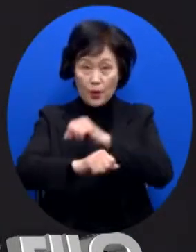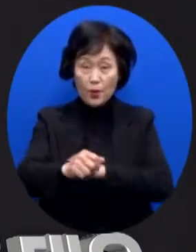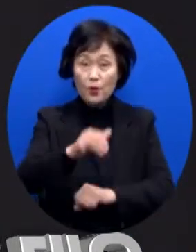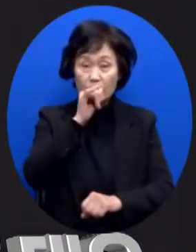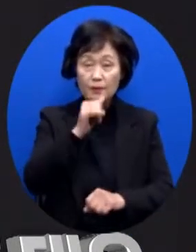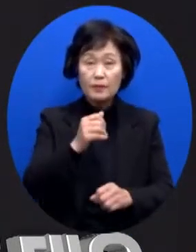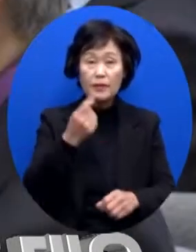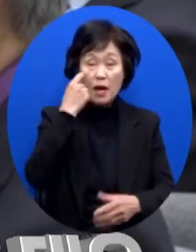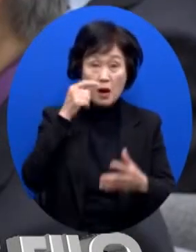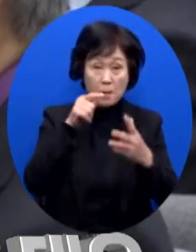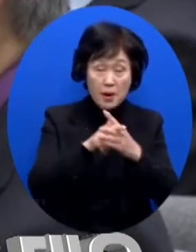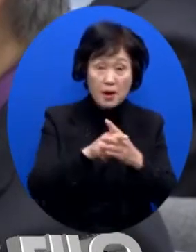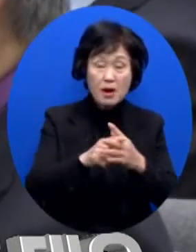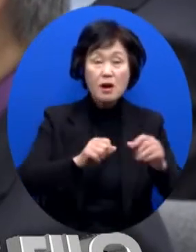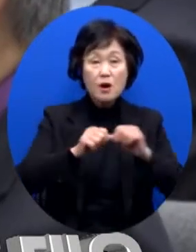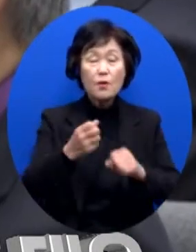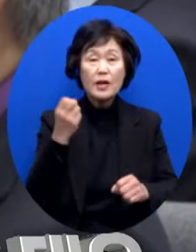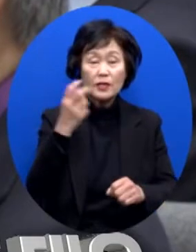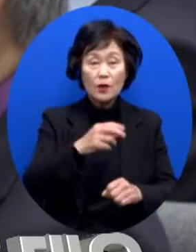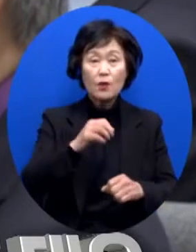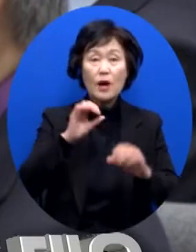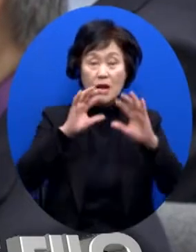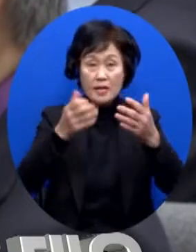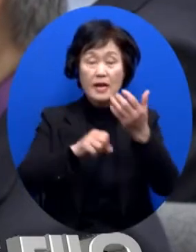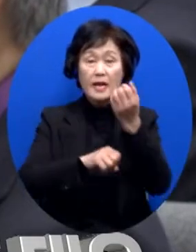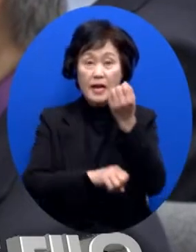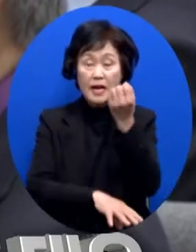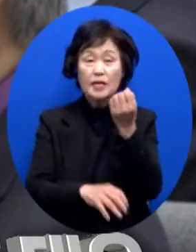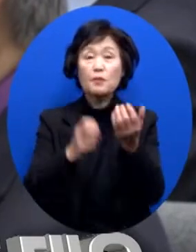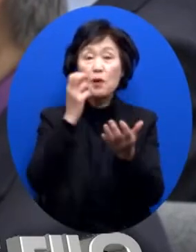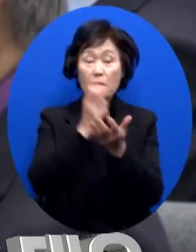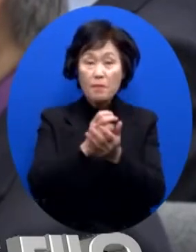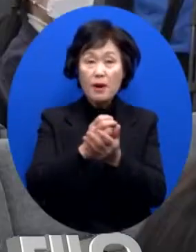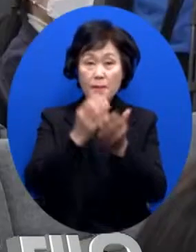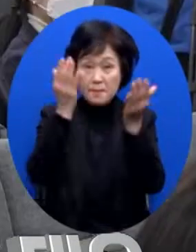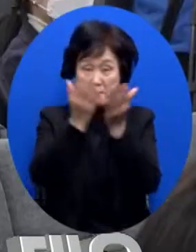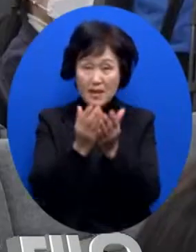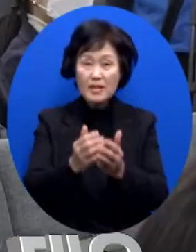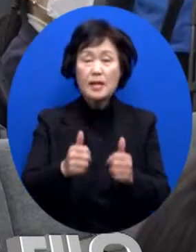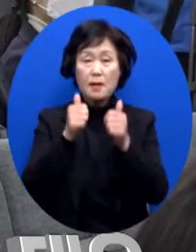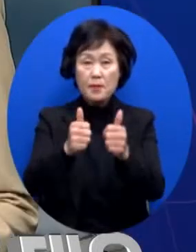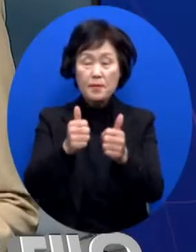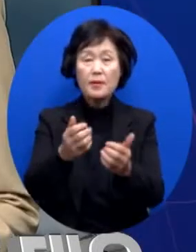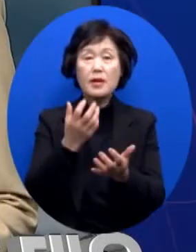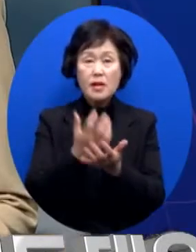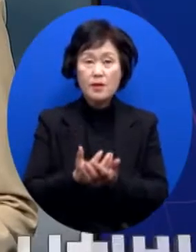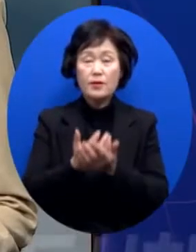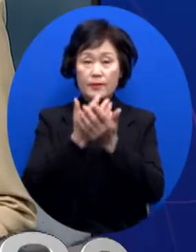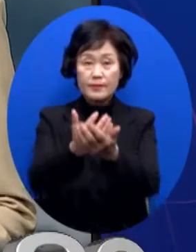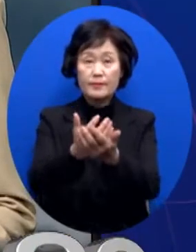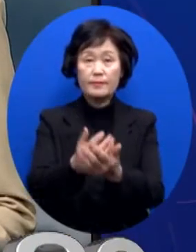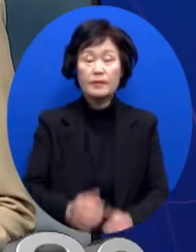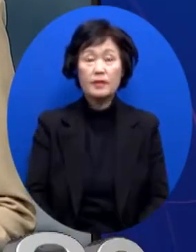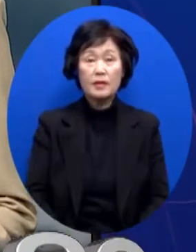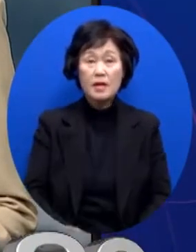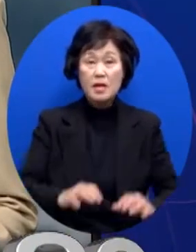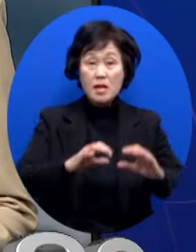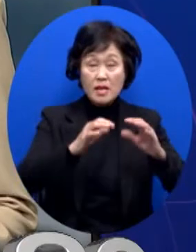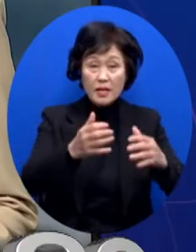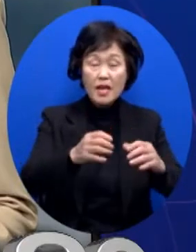헌법 수원 심판 청구서 제출 등 구체적인 계획도 된 하십니다 한국세계선교협의회